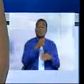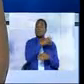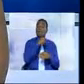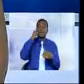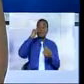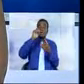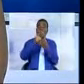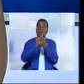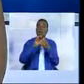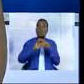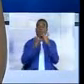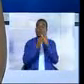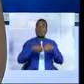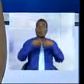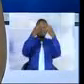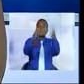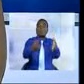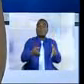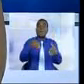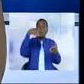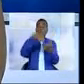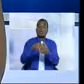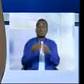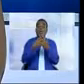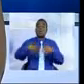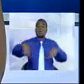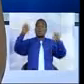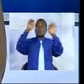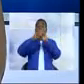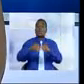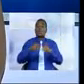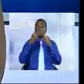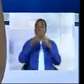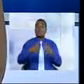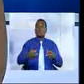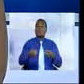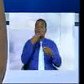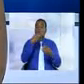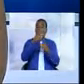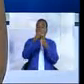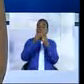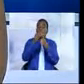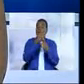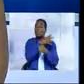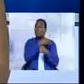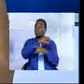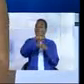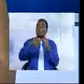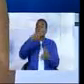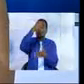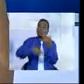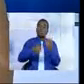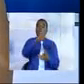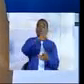Ouattara a également offert aux femmes de Gbeke une importante quantité de vivres et de non-vivres d'une valeur de